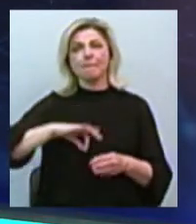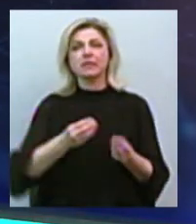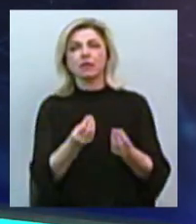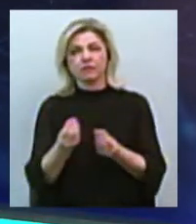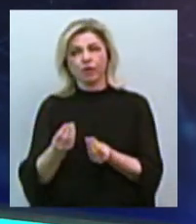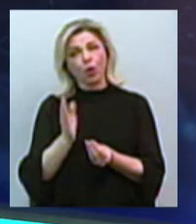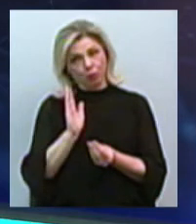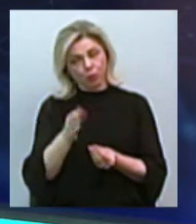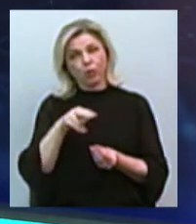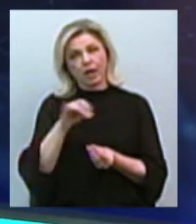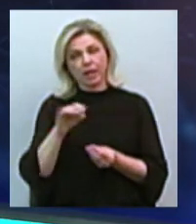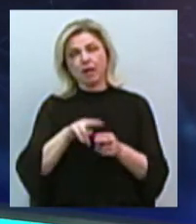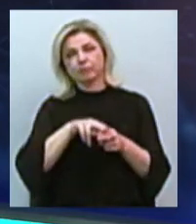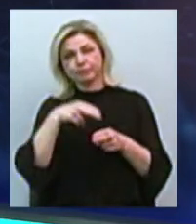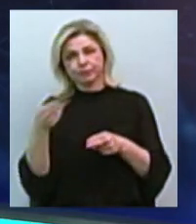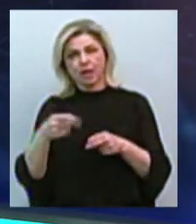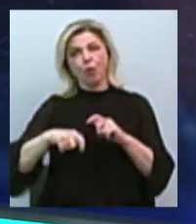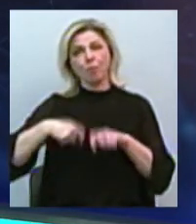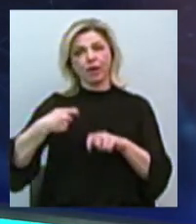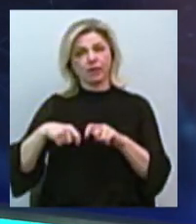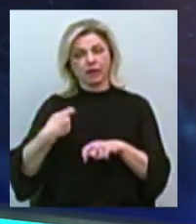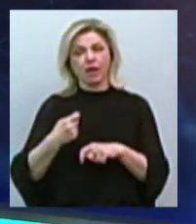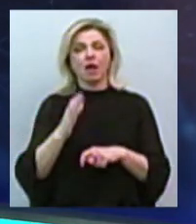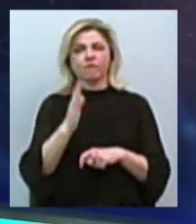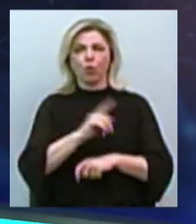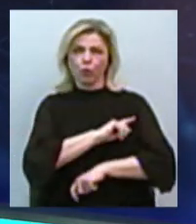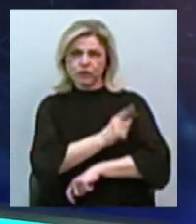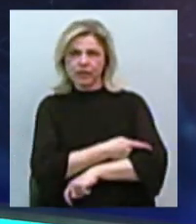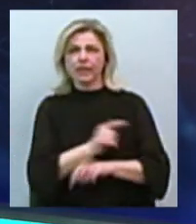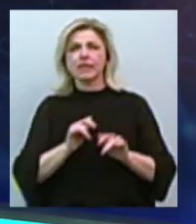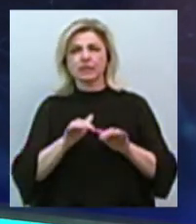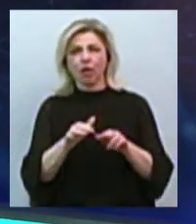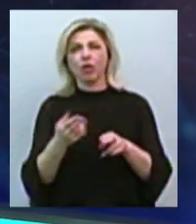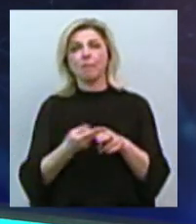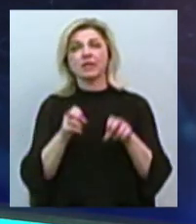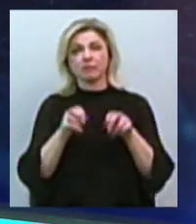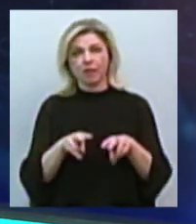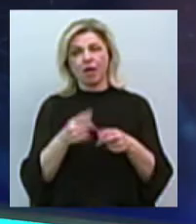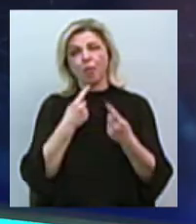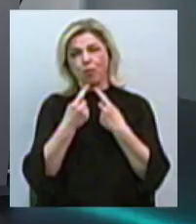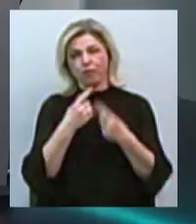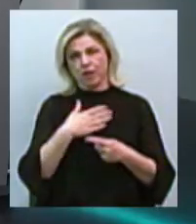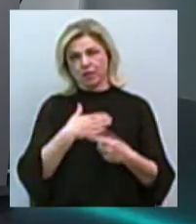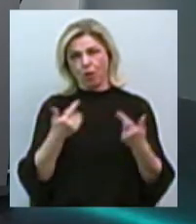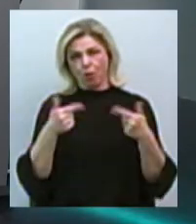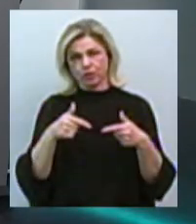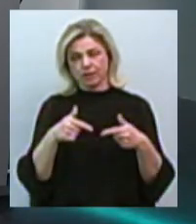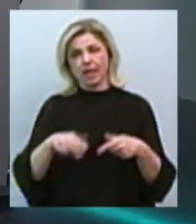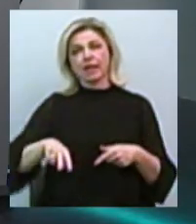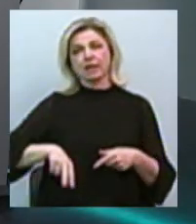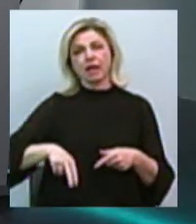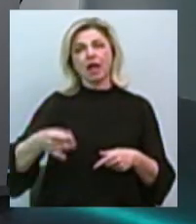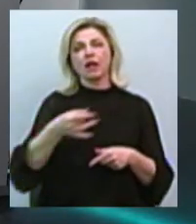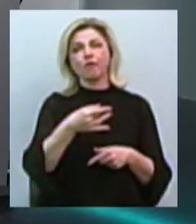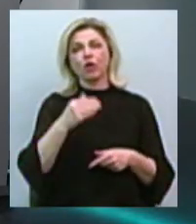збитки, що зазнає бізнес внаслідок посилених заходів безпеки, говоримо з нашим гостем. В студії Володимир Євсєєв, директор регіонального